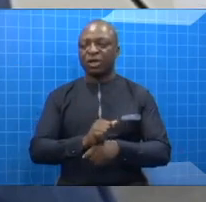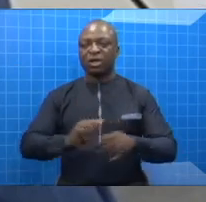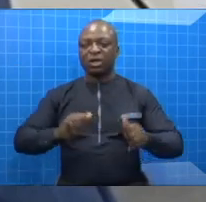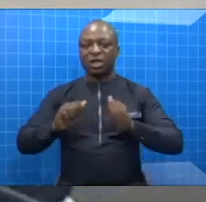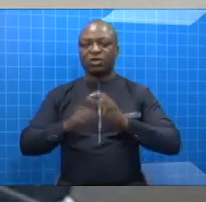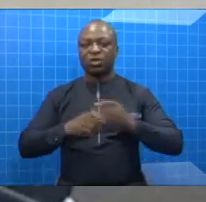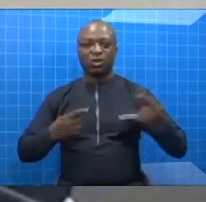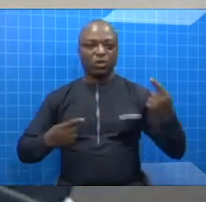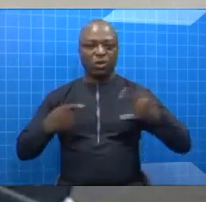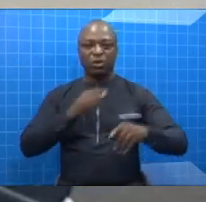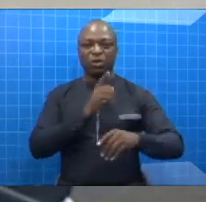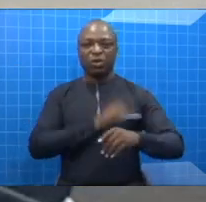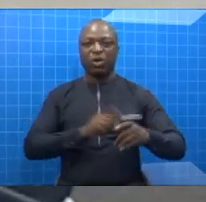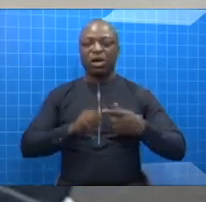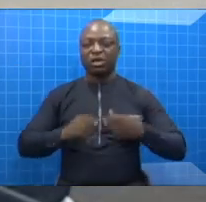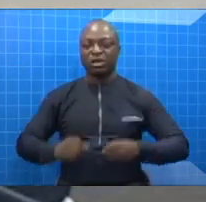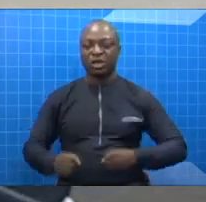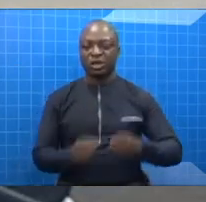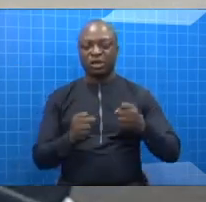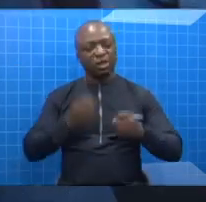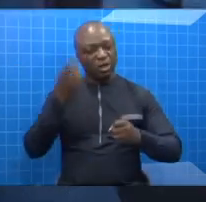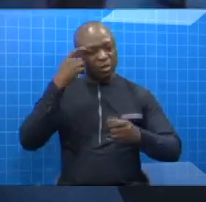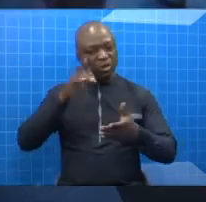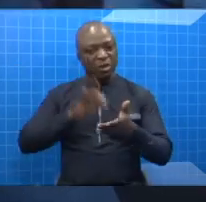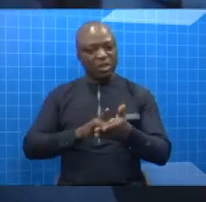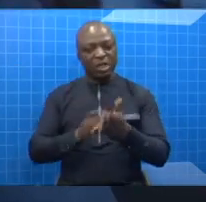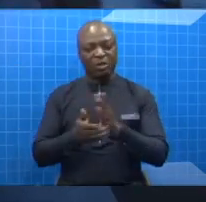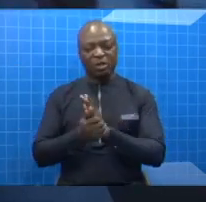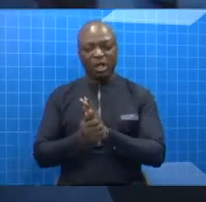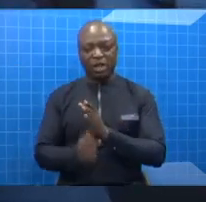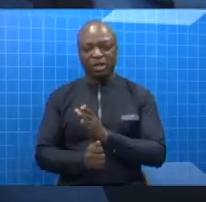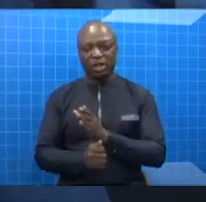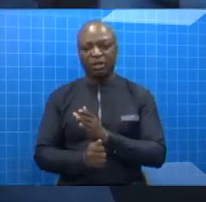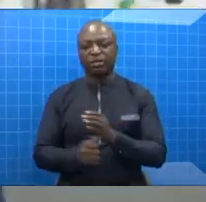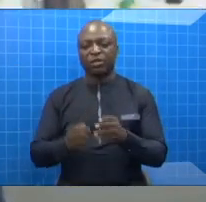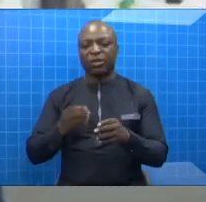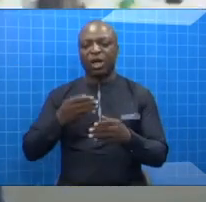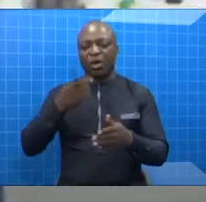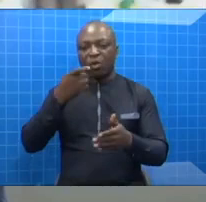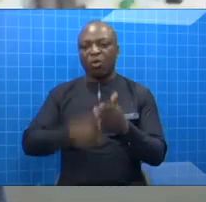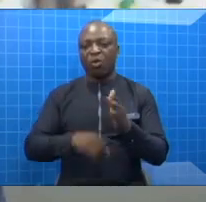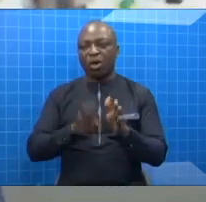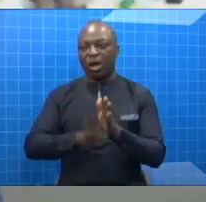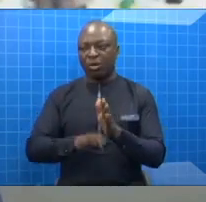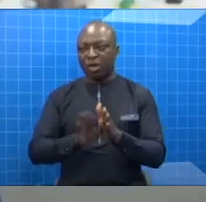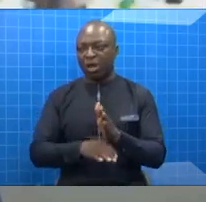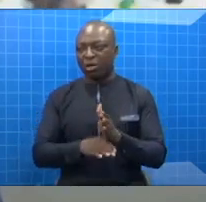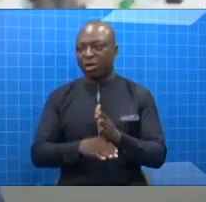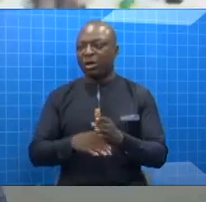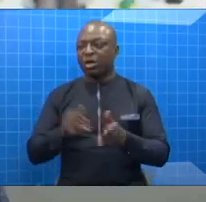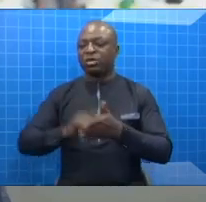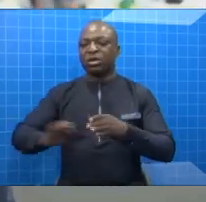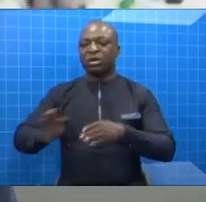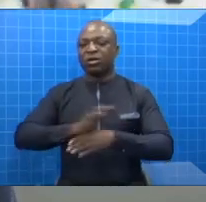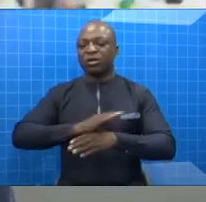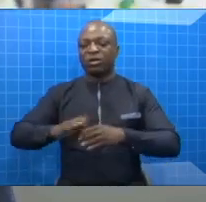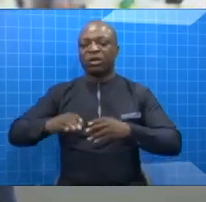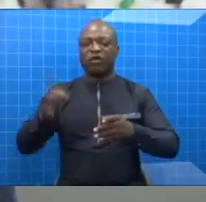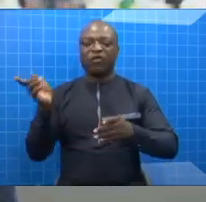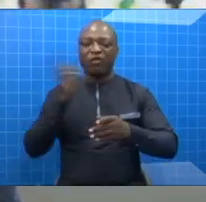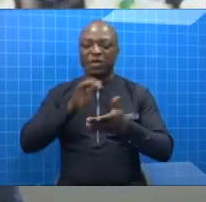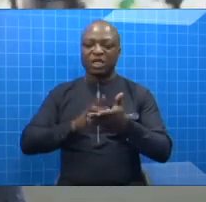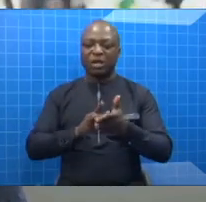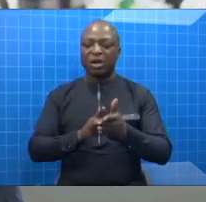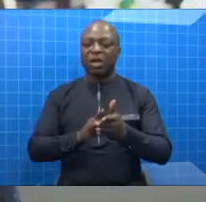lutte, le Togo a sa stratégie pour des médicaments de qualité à coût abordable. Le trafic des faux médicaments est criminalisé, passible de